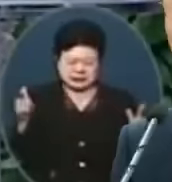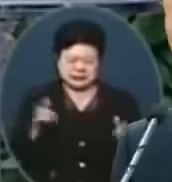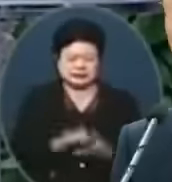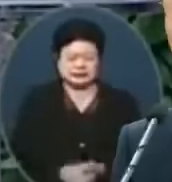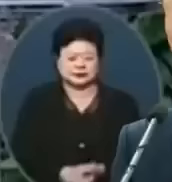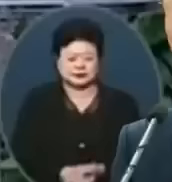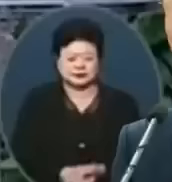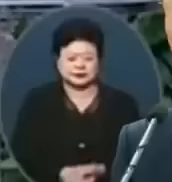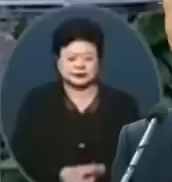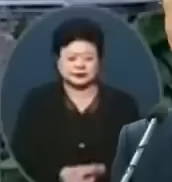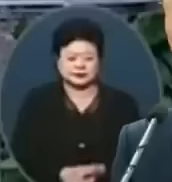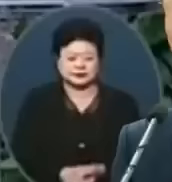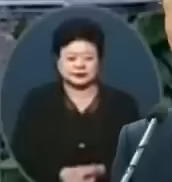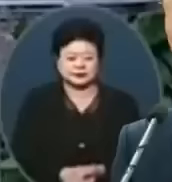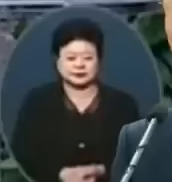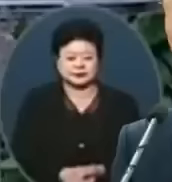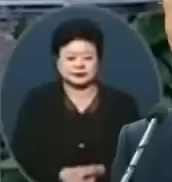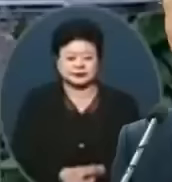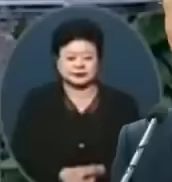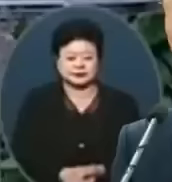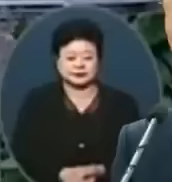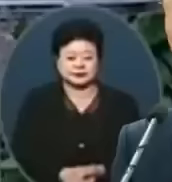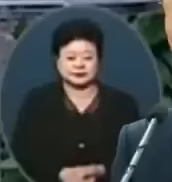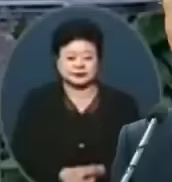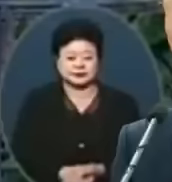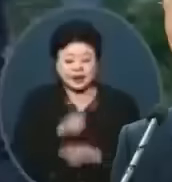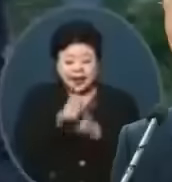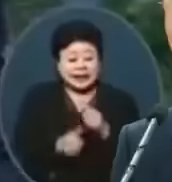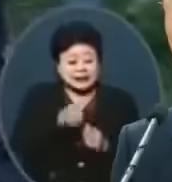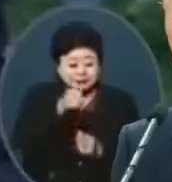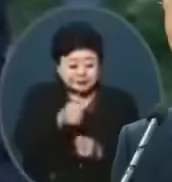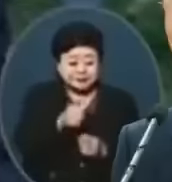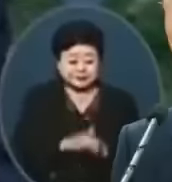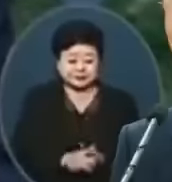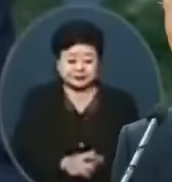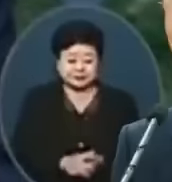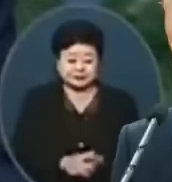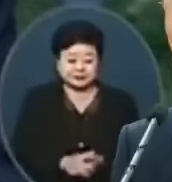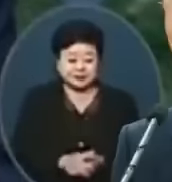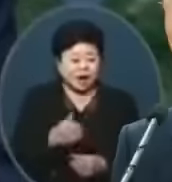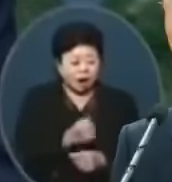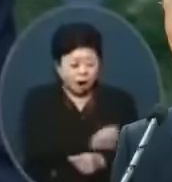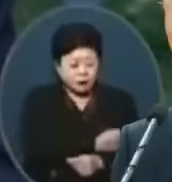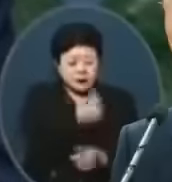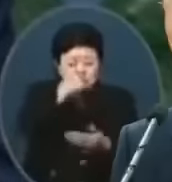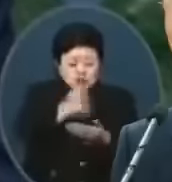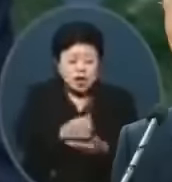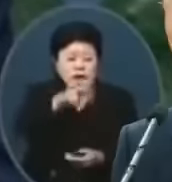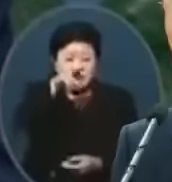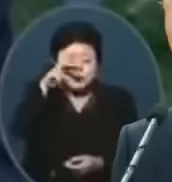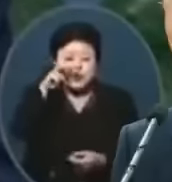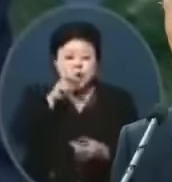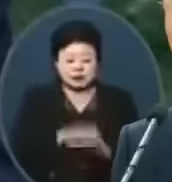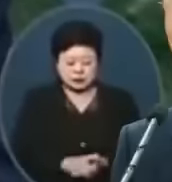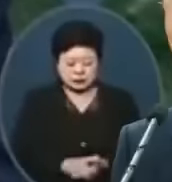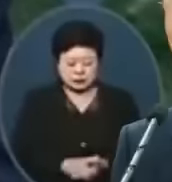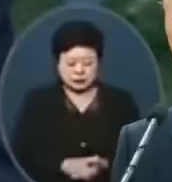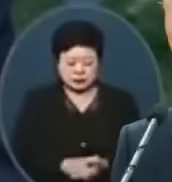품었더라면 주께서 듣지 아니하시랴. 하나님은 엄청나게 죄를 미워하시는 것이기 때문에